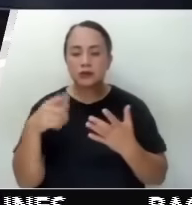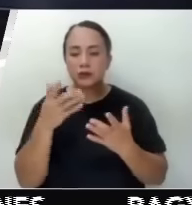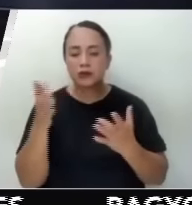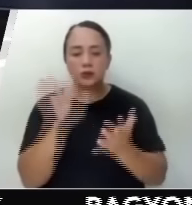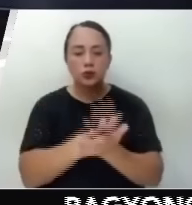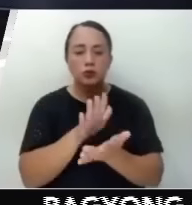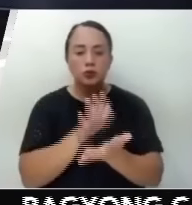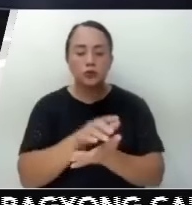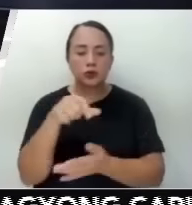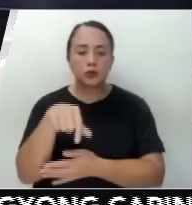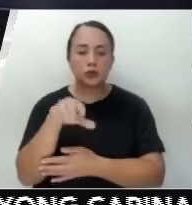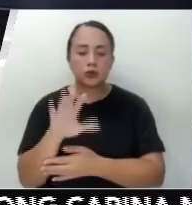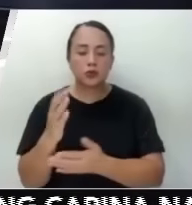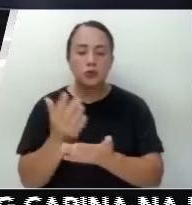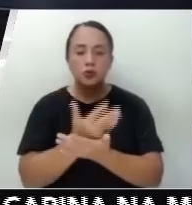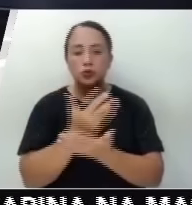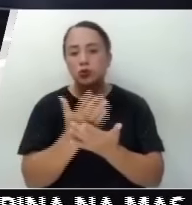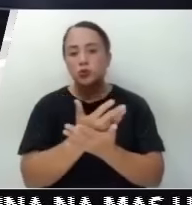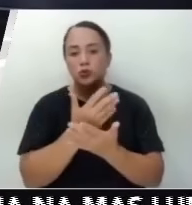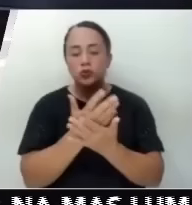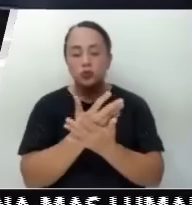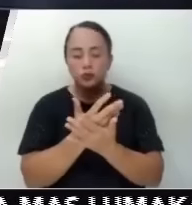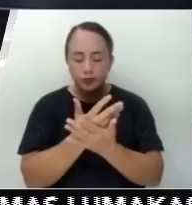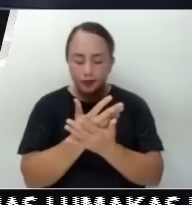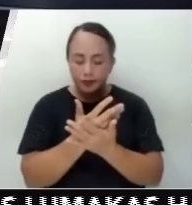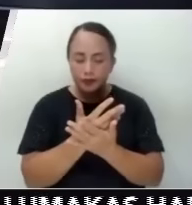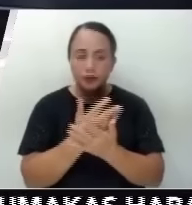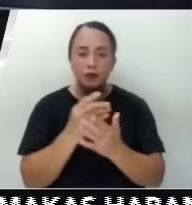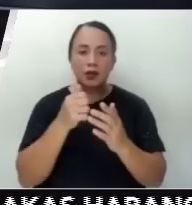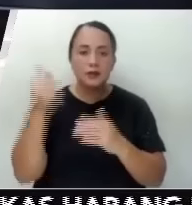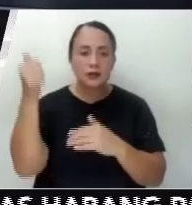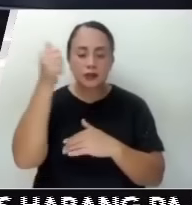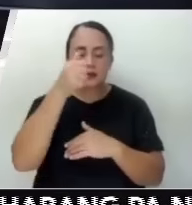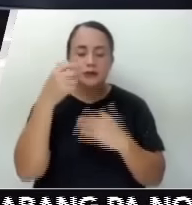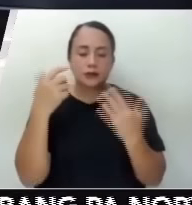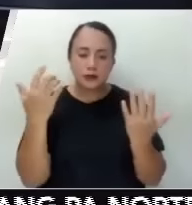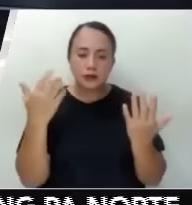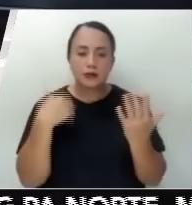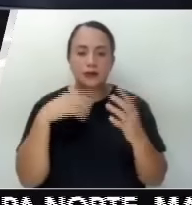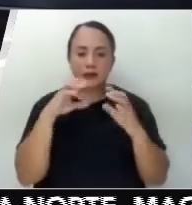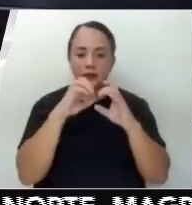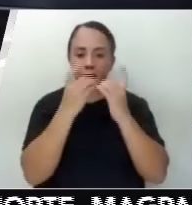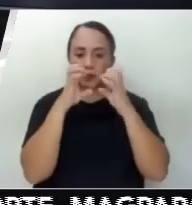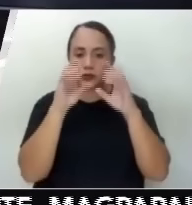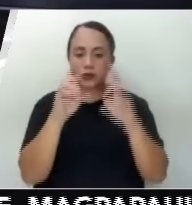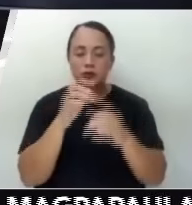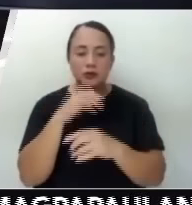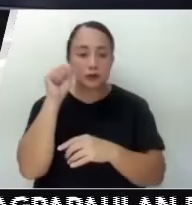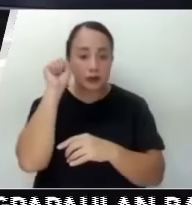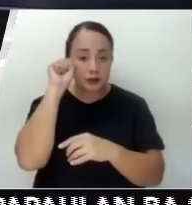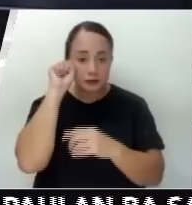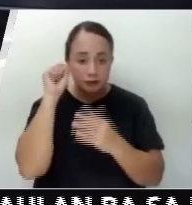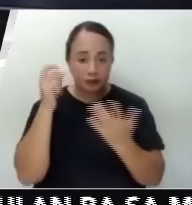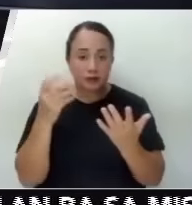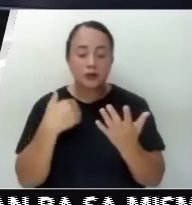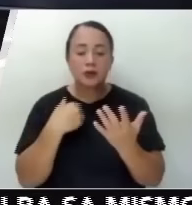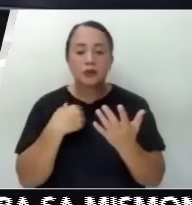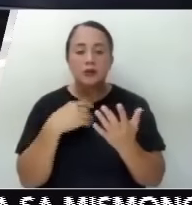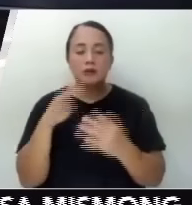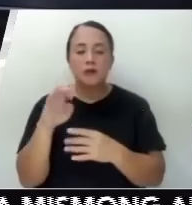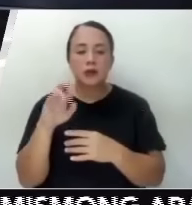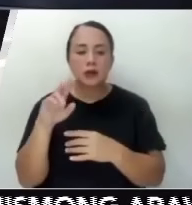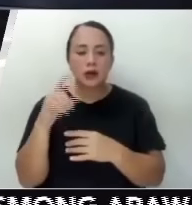City ang bagong kalihim ng edukasyon na si Sunny Angara. Ang MMDA katuwang din ang DepEd sa Brigada Eskwela para sa nalalapit na